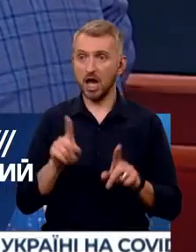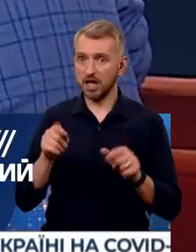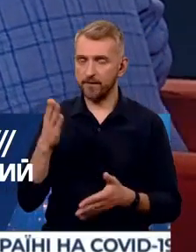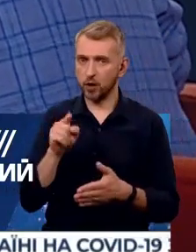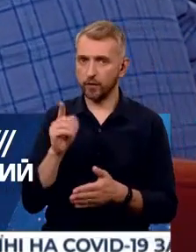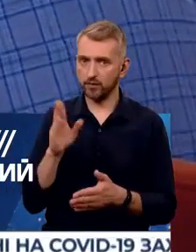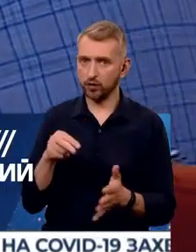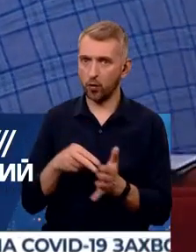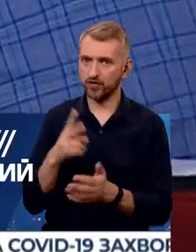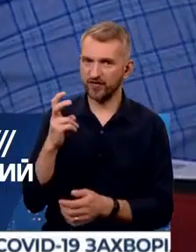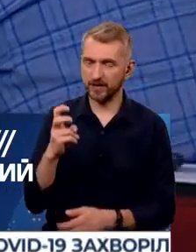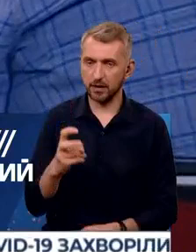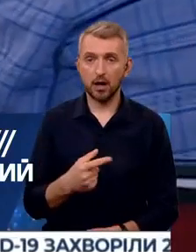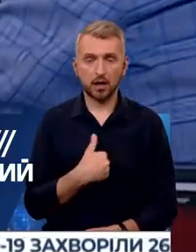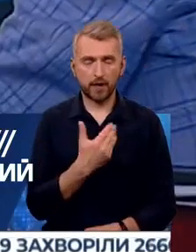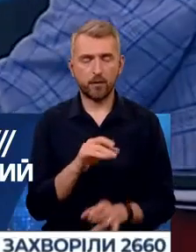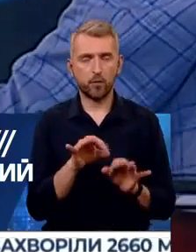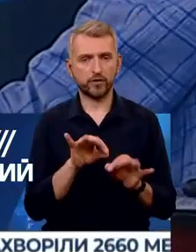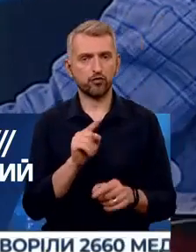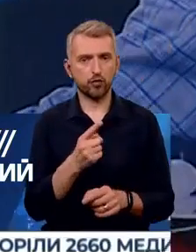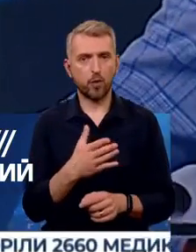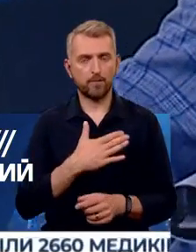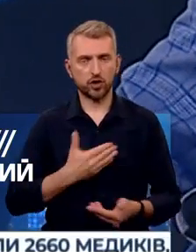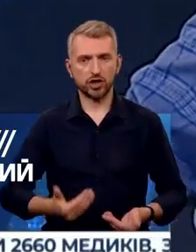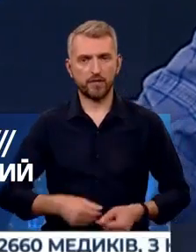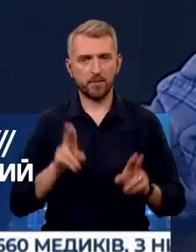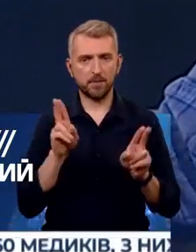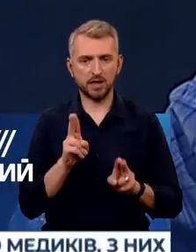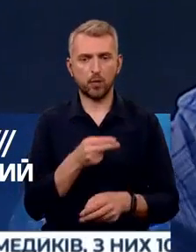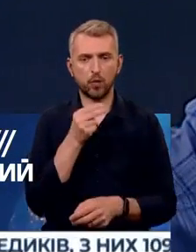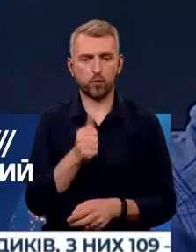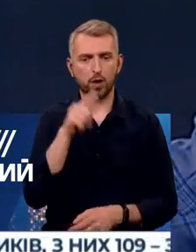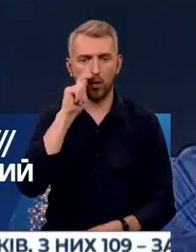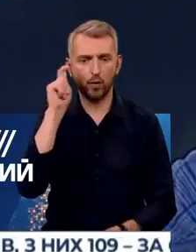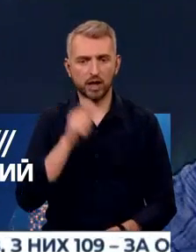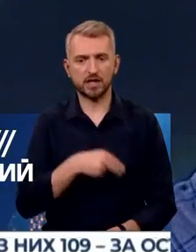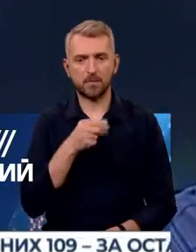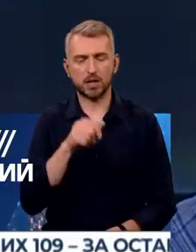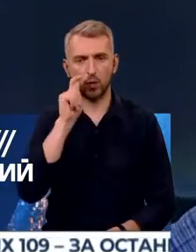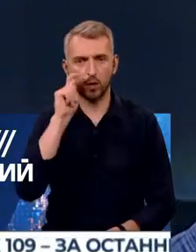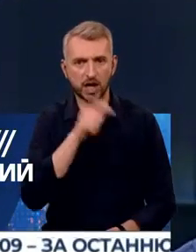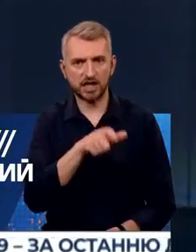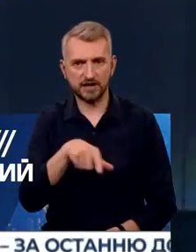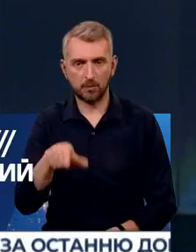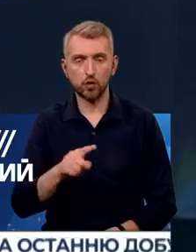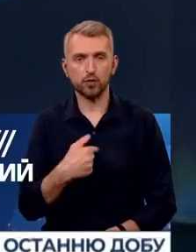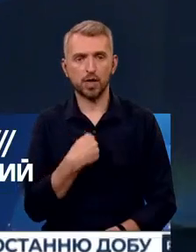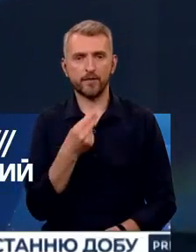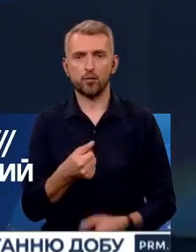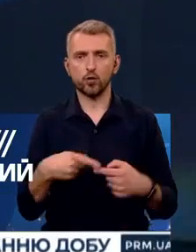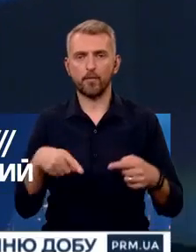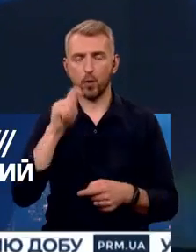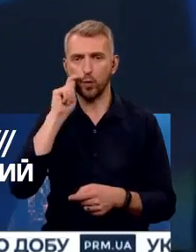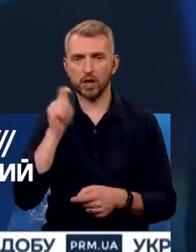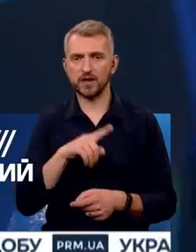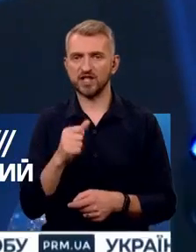якщо він буде коштувати більше. Я вам поясню, чому. Так. Мій життєвий принцип – купуй українське, плати українцям. Чому я візьму товар